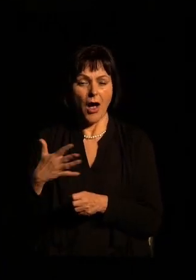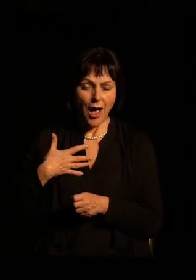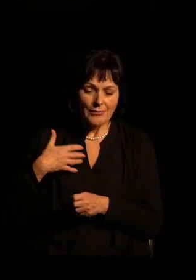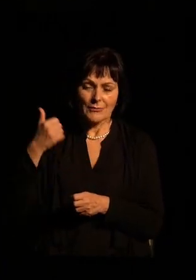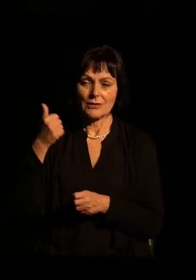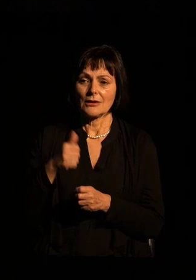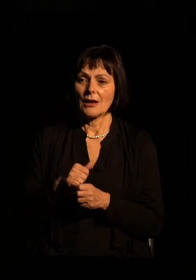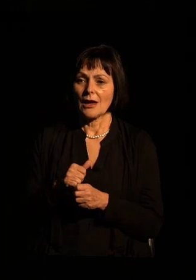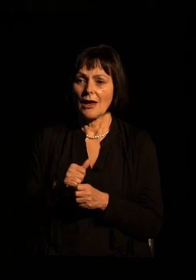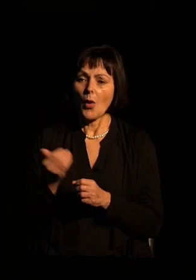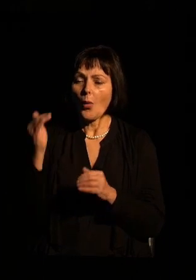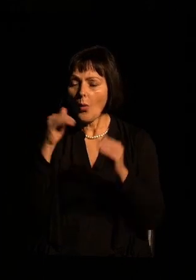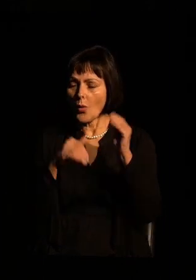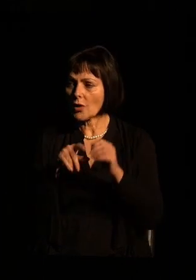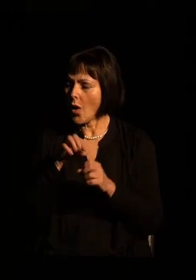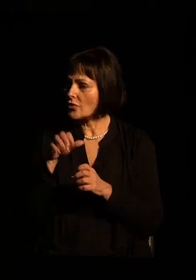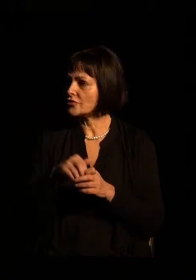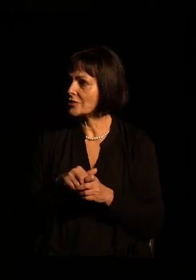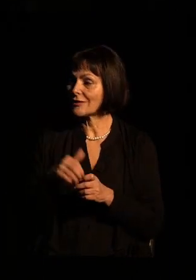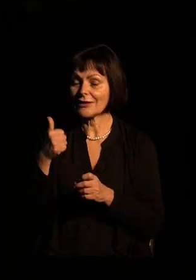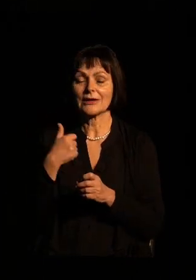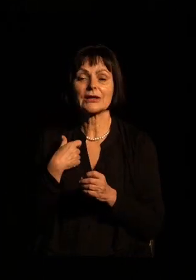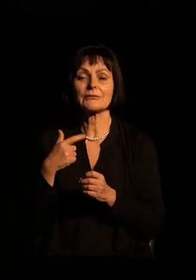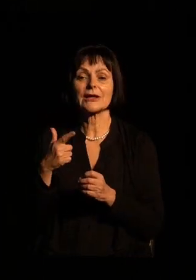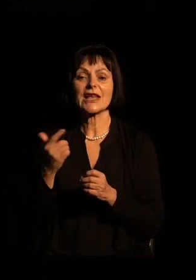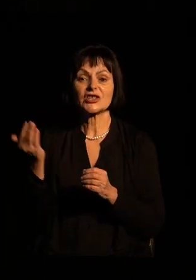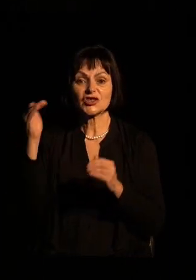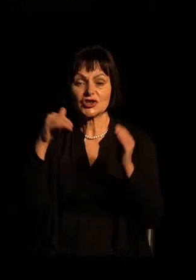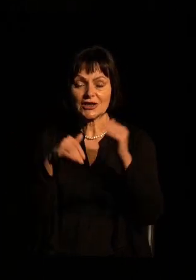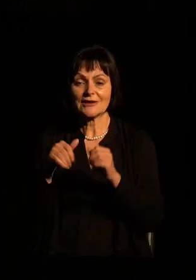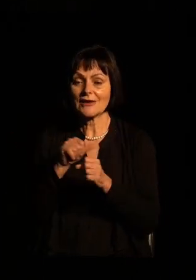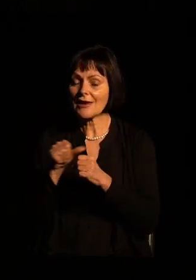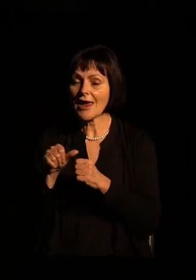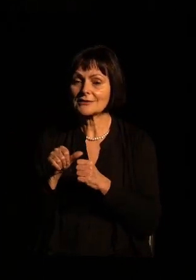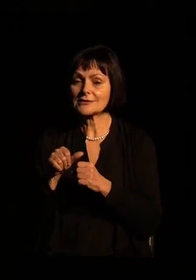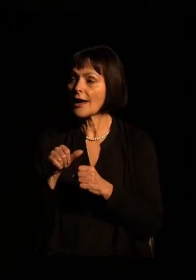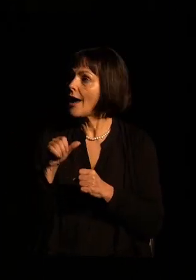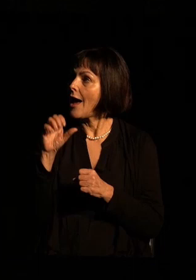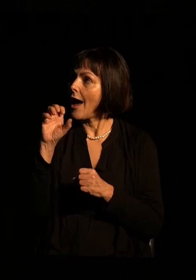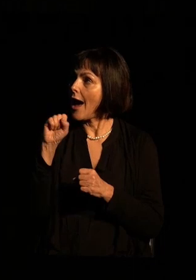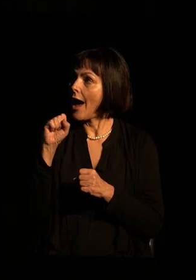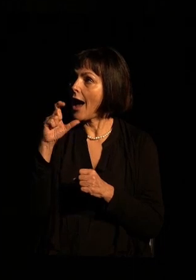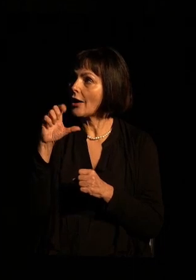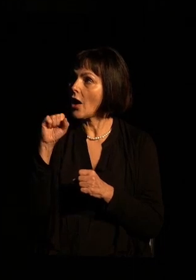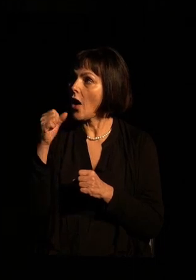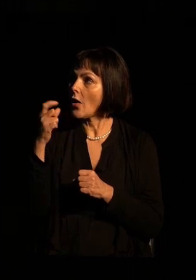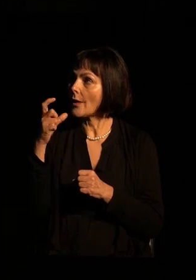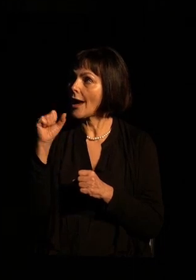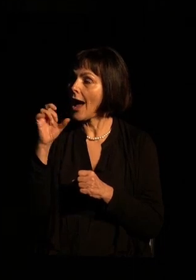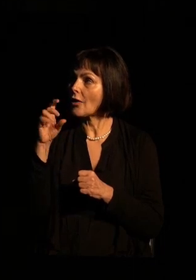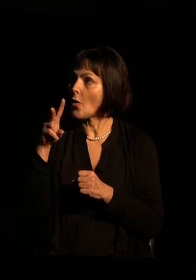ambitnego górołaza. No, jednym z takich szczytów jest Aconcagua, tak